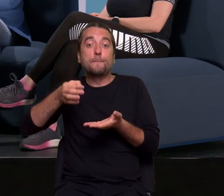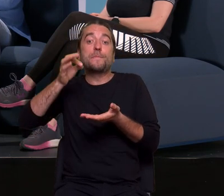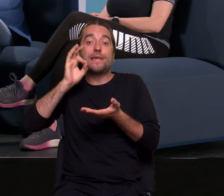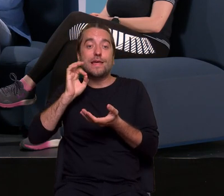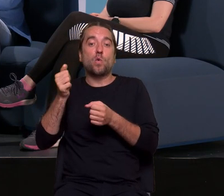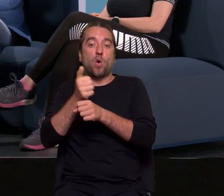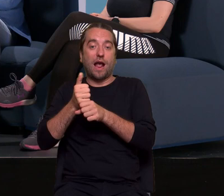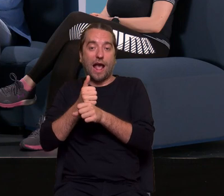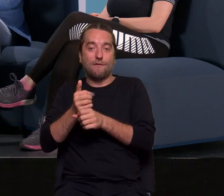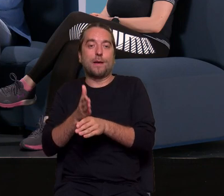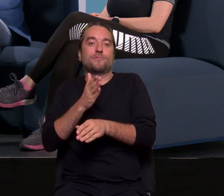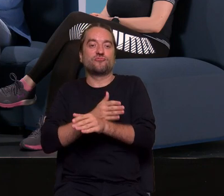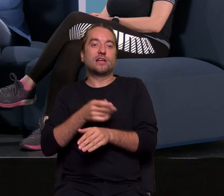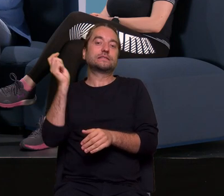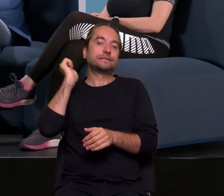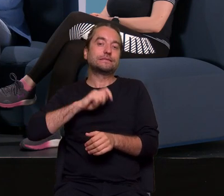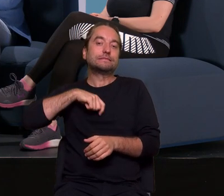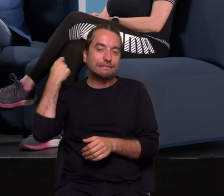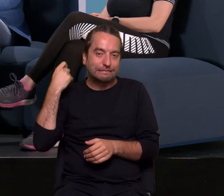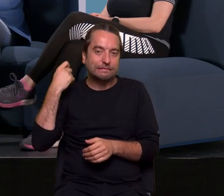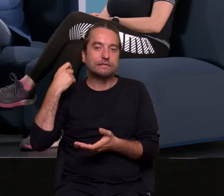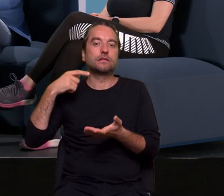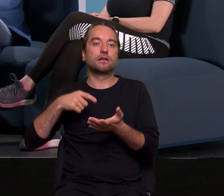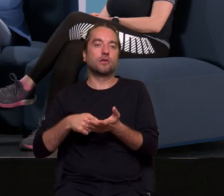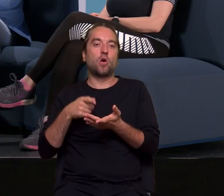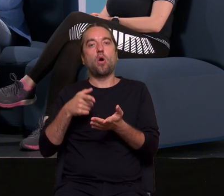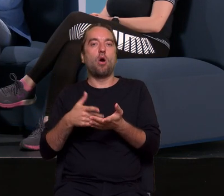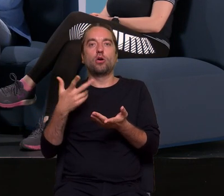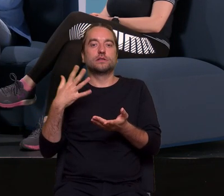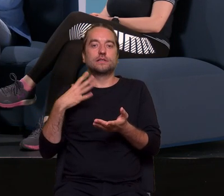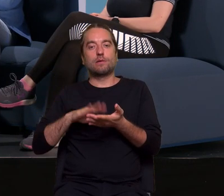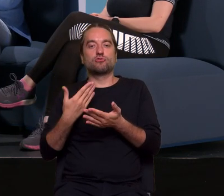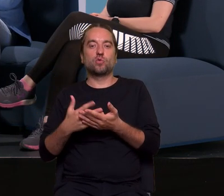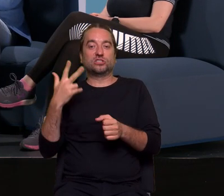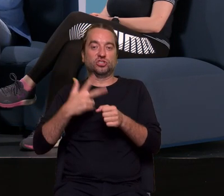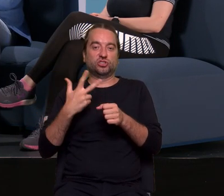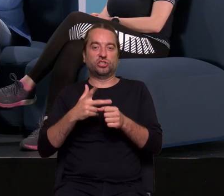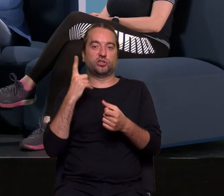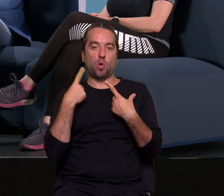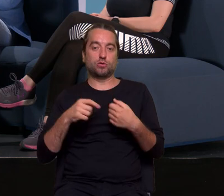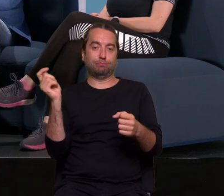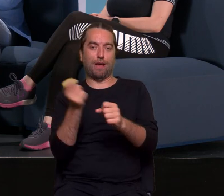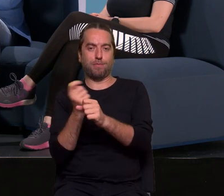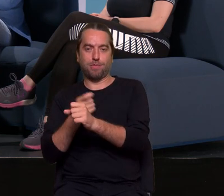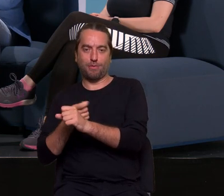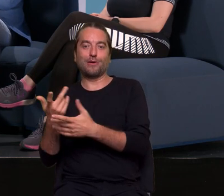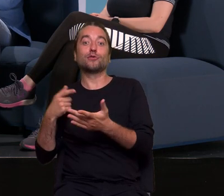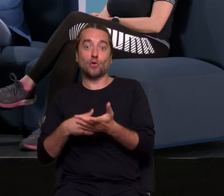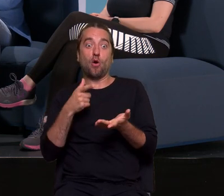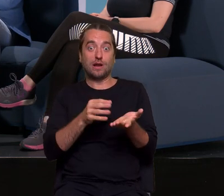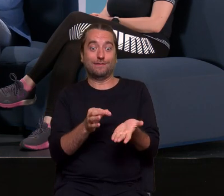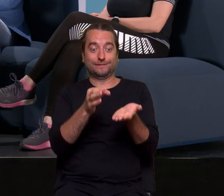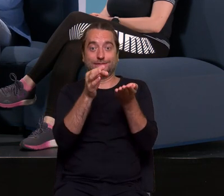tuż przed egzekucją morderca skazany za, nie wiem, 30 morderstw, no to ona pewnie osiągnęła